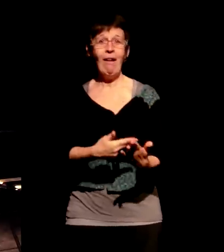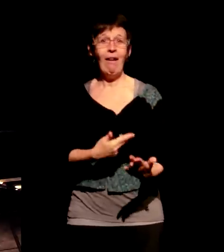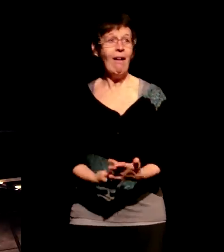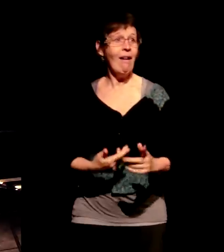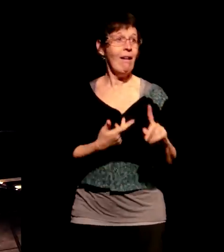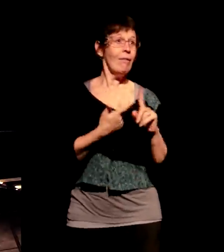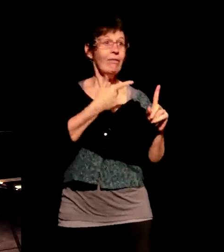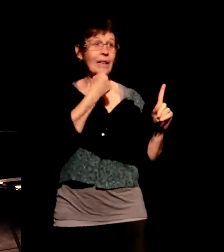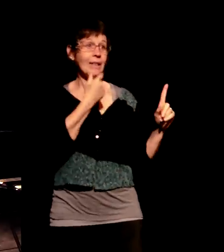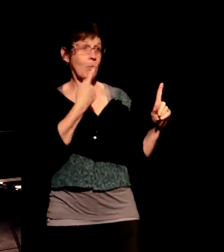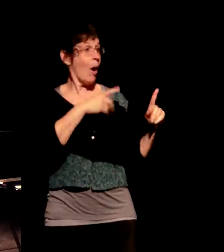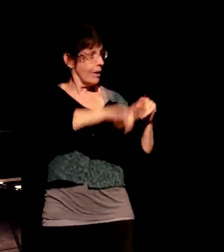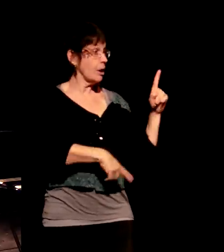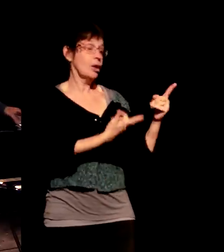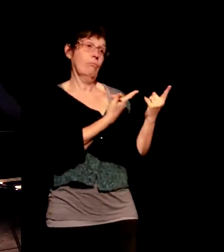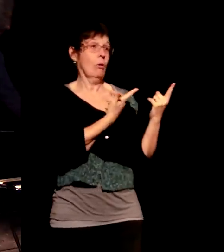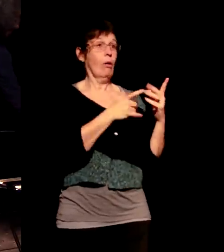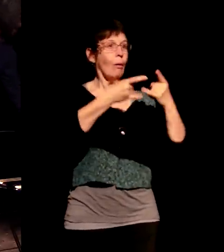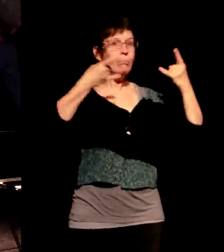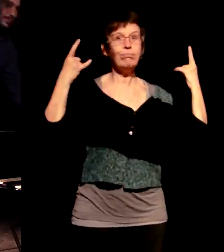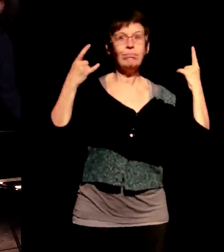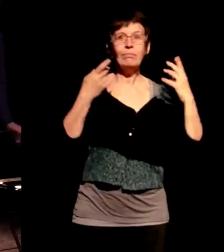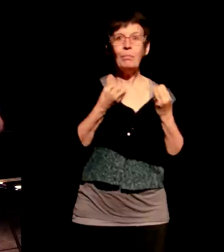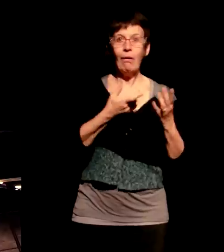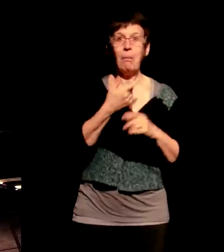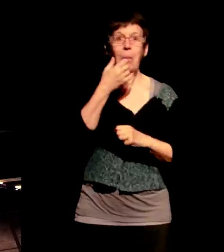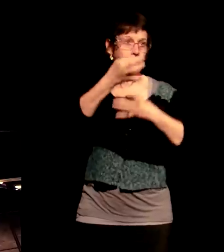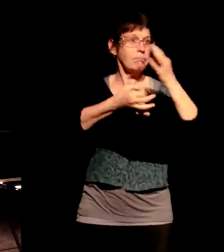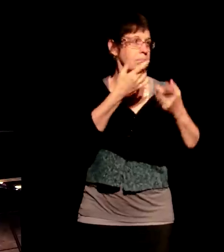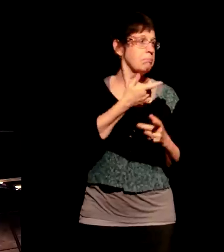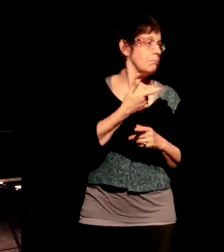truc. Et donc, tout ça pour cette longue parenthèse,